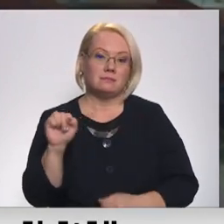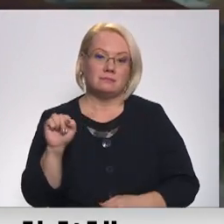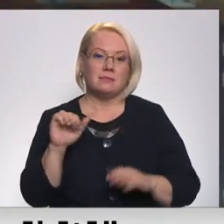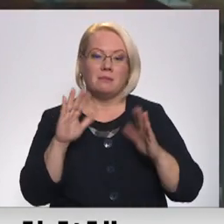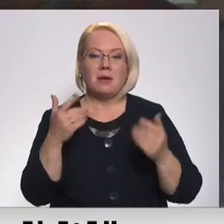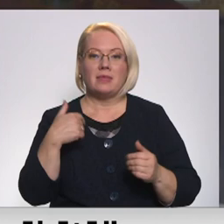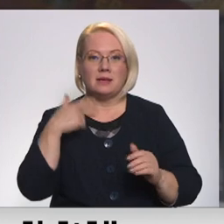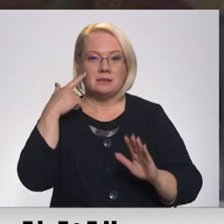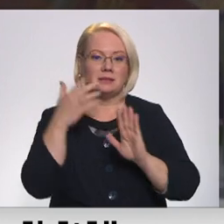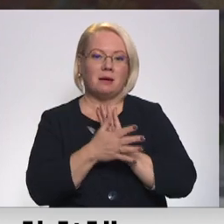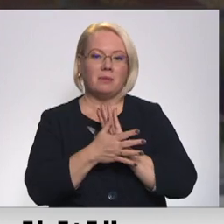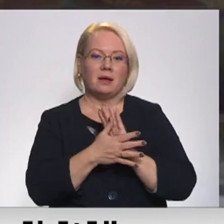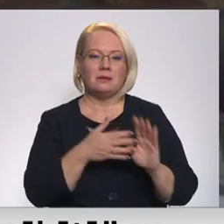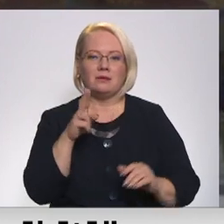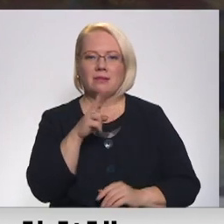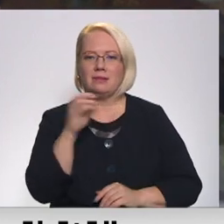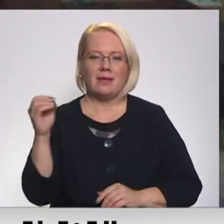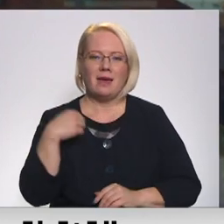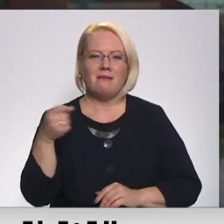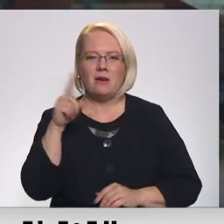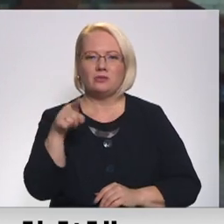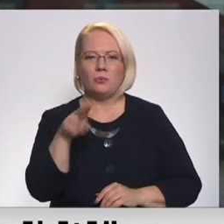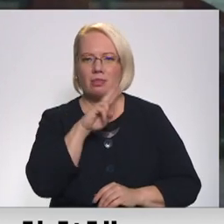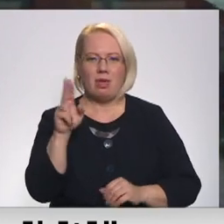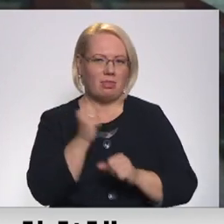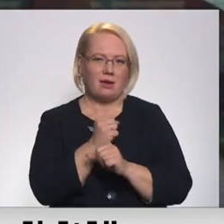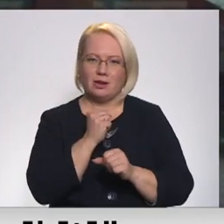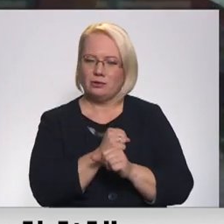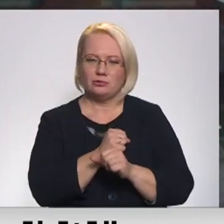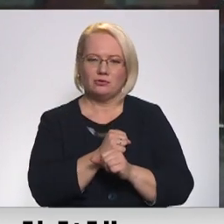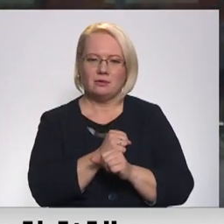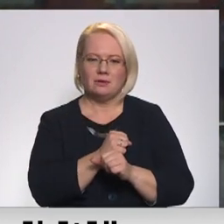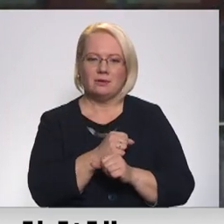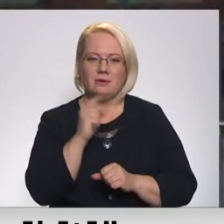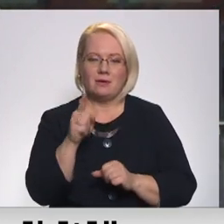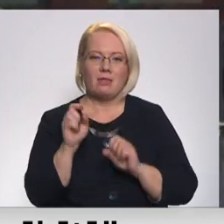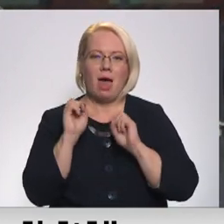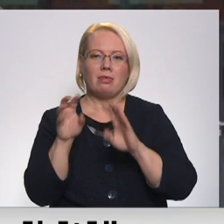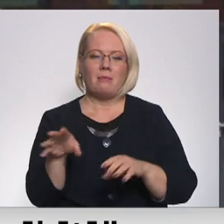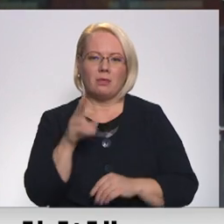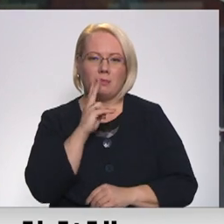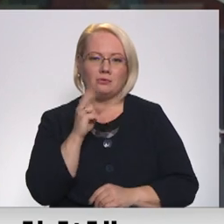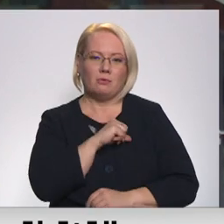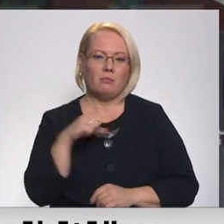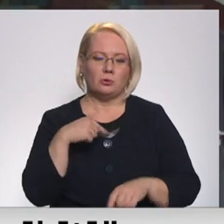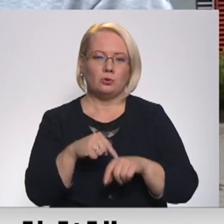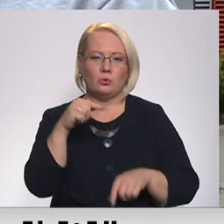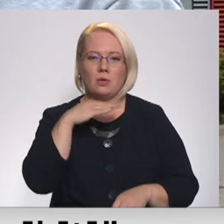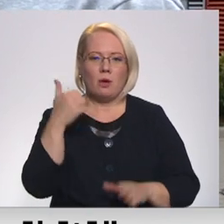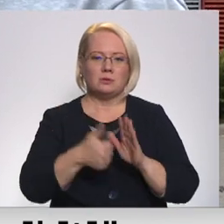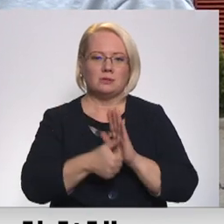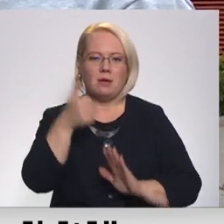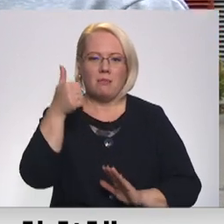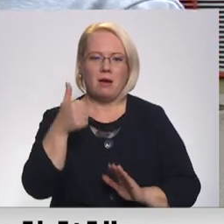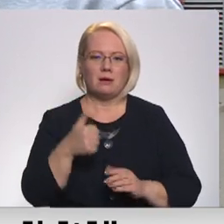bet es sapratu, ka tas, nē, to es vairs nedarīšu. Un tad jā, tā atmet. Un pats jūtos daudz labāk. Es